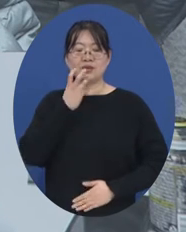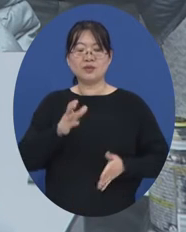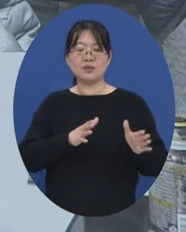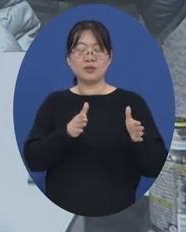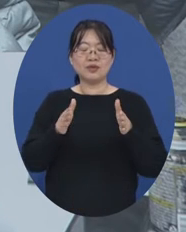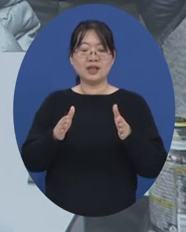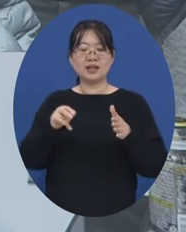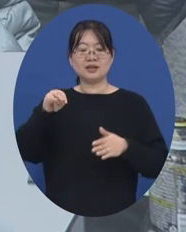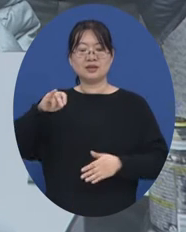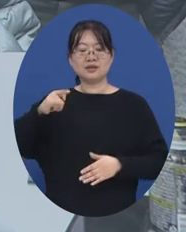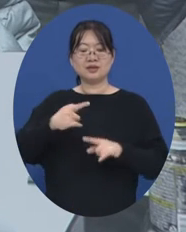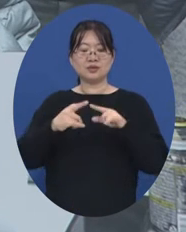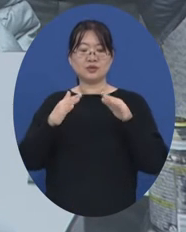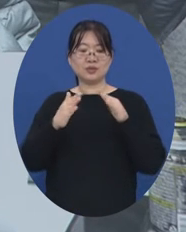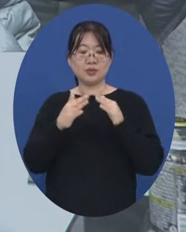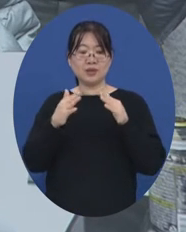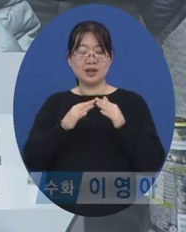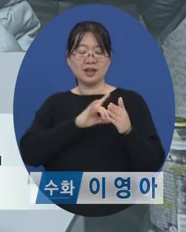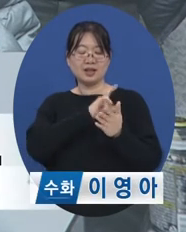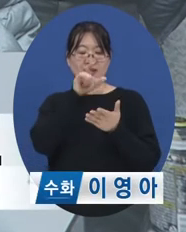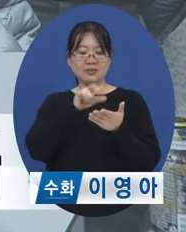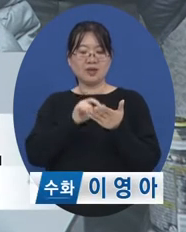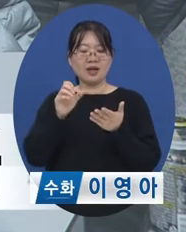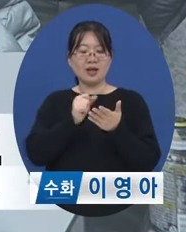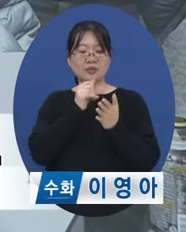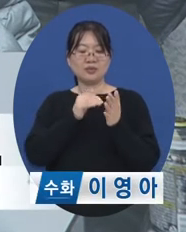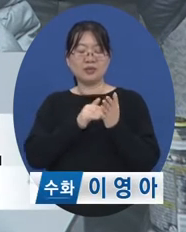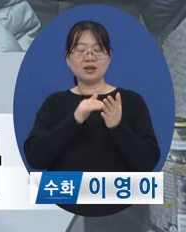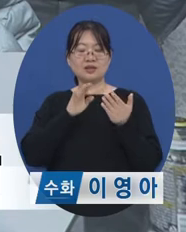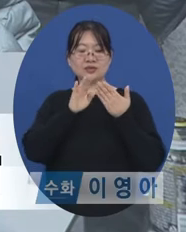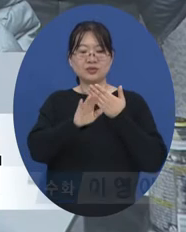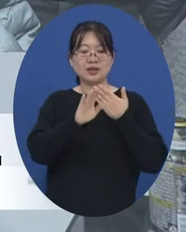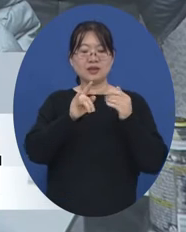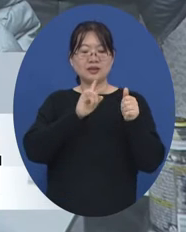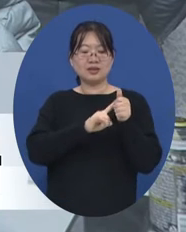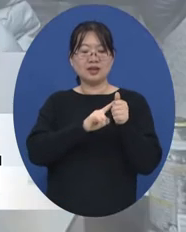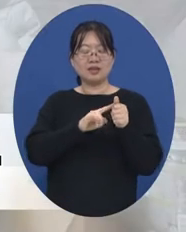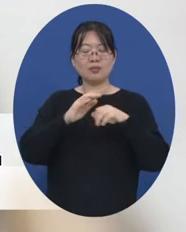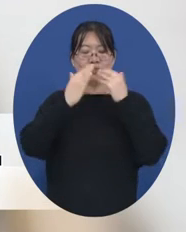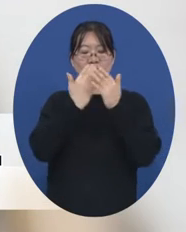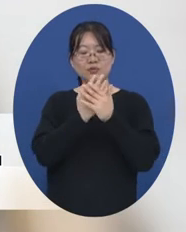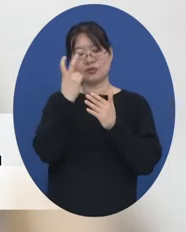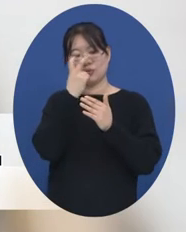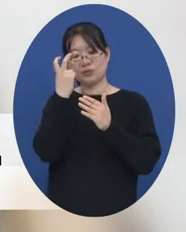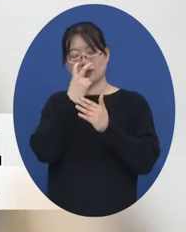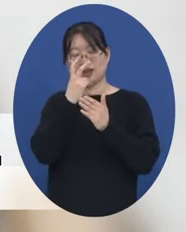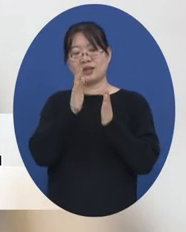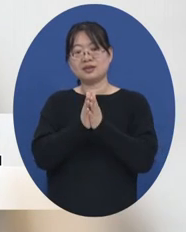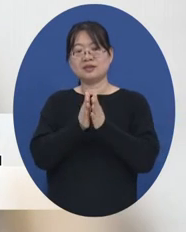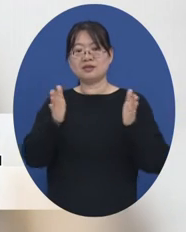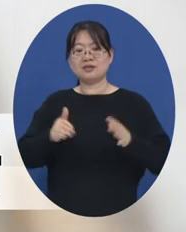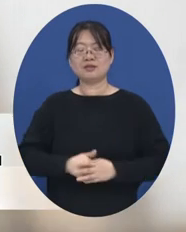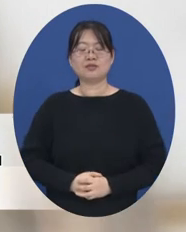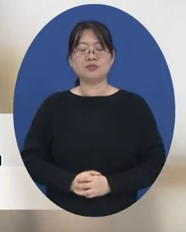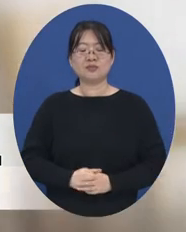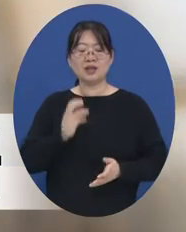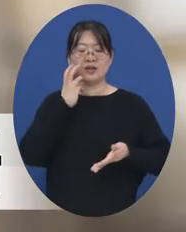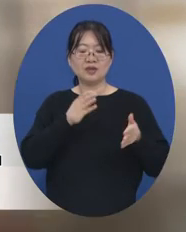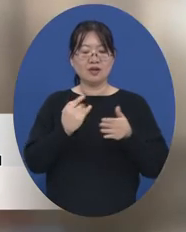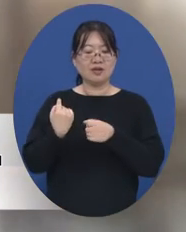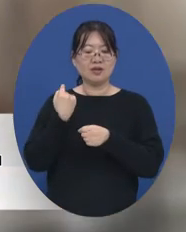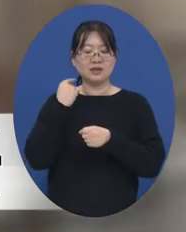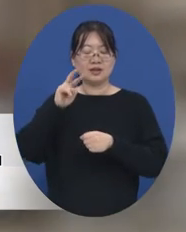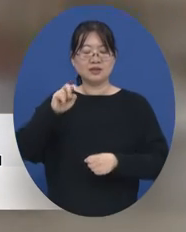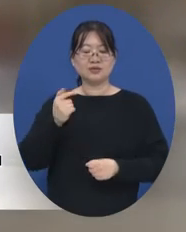경기도가 신천지교회 에도 낼 신도 명단을 확보한 되요 이들에 대한 긴급 전수 조사에 들어갔습니다 경기도나